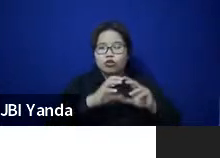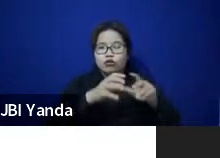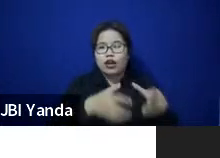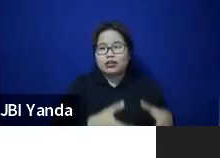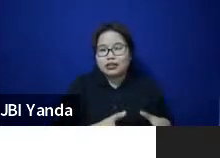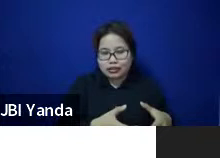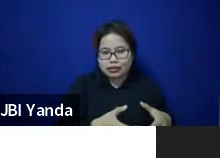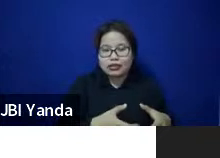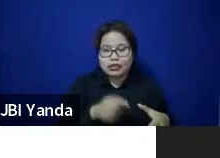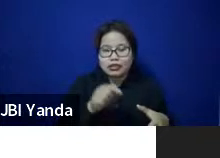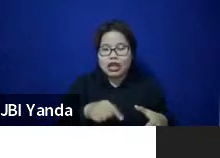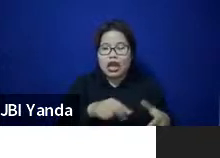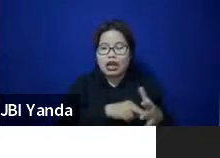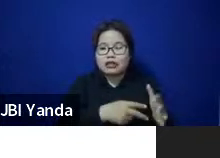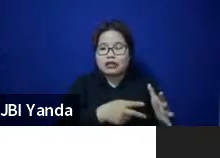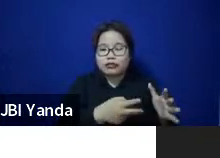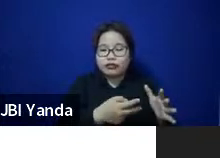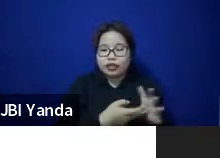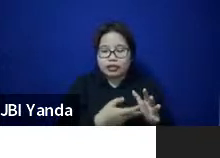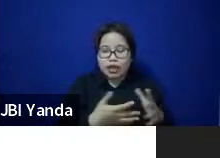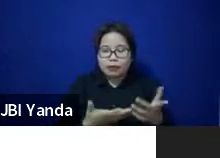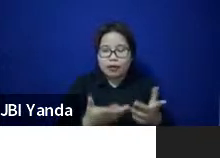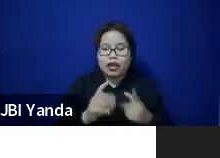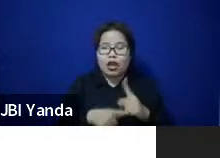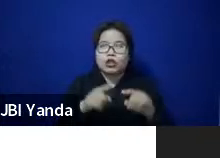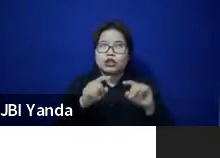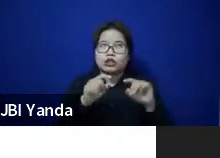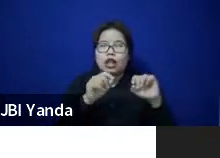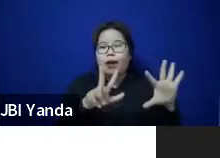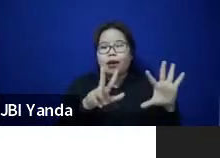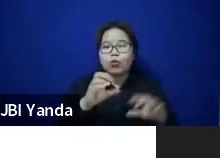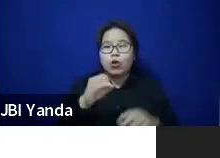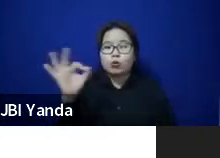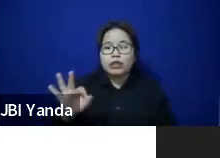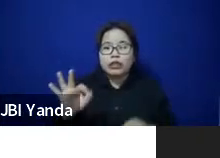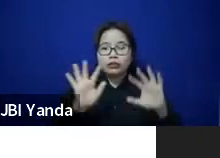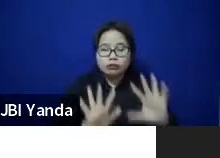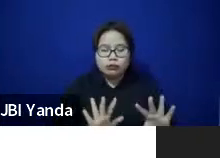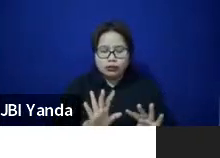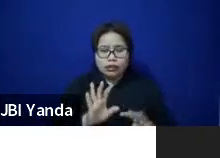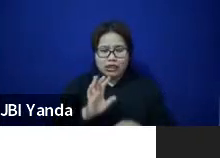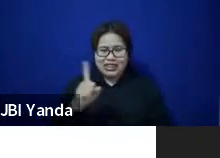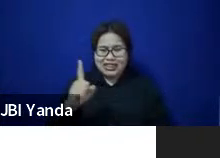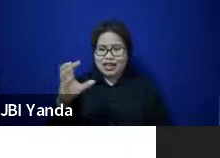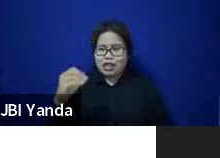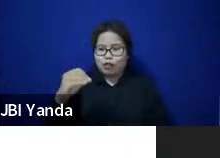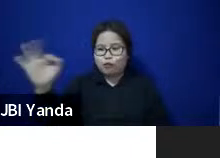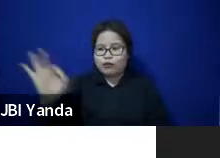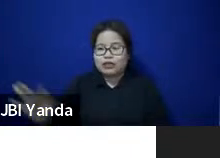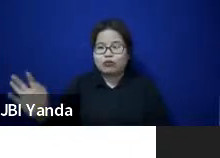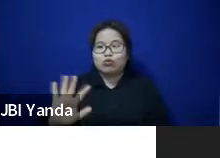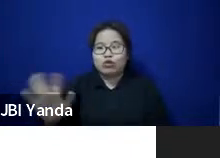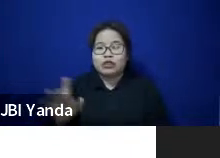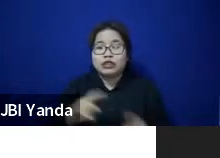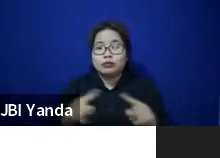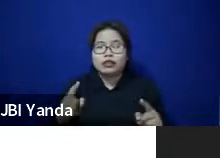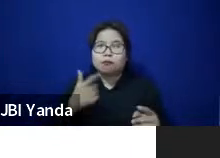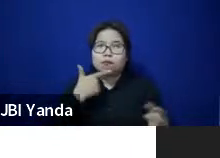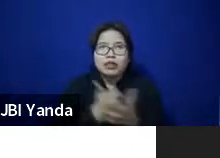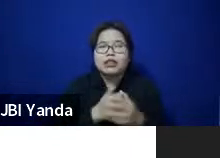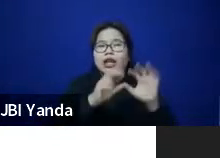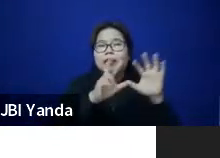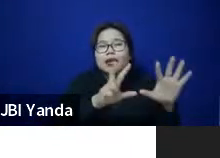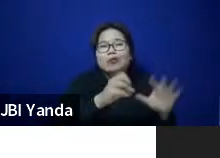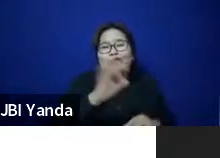coverage yang diartikan sebagai 80% aja deh gitu. Jadi ya bukan 100%. Jadi ya asal 80% aja deh atau